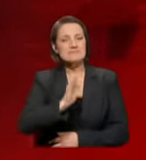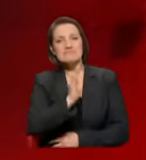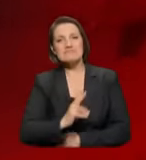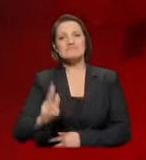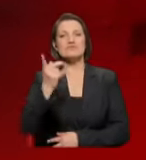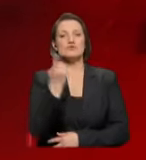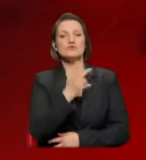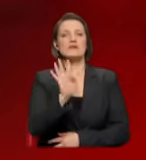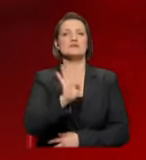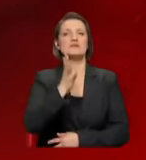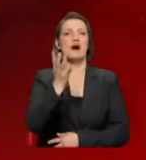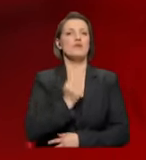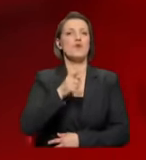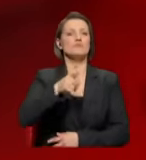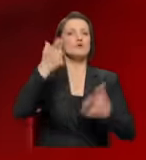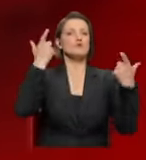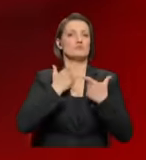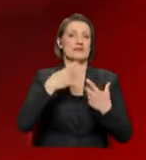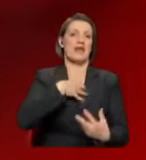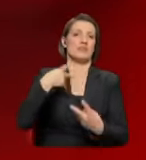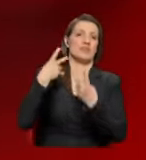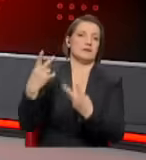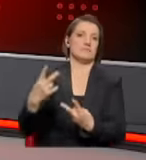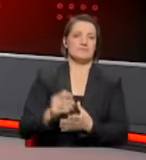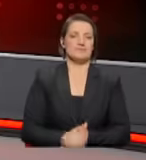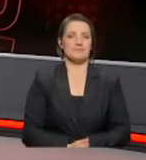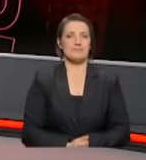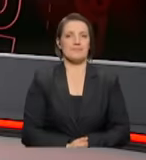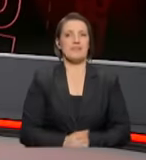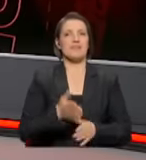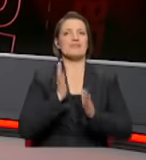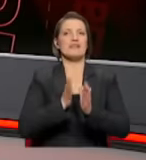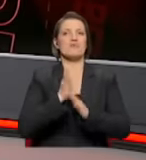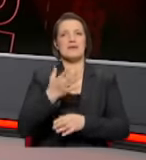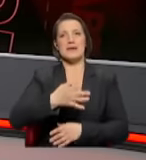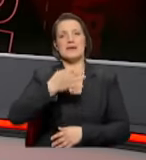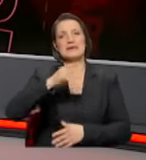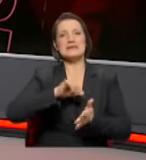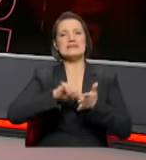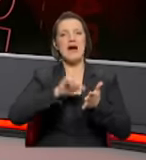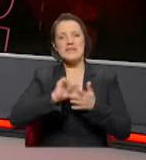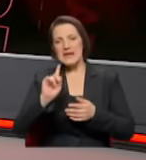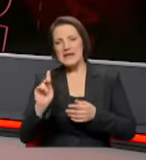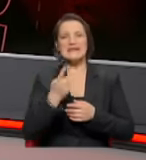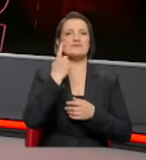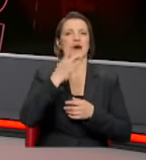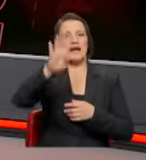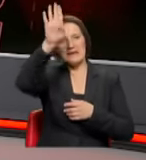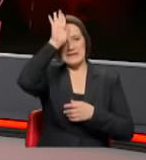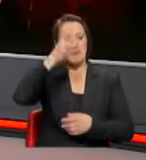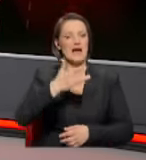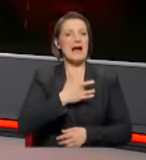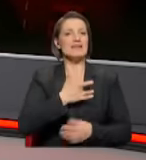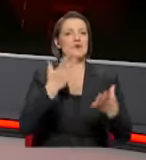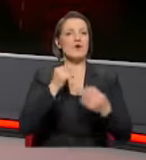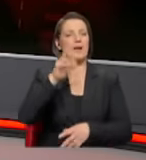%40'ını alıyorlar. Bunun sorumlusu da kendileri tabii. Devam edelim haberle. Tarihinde ilk kez İstanbul'un kalbi